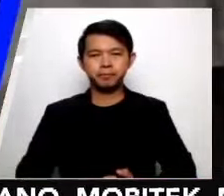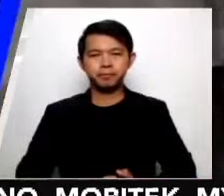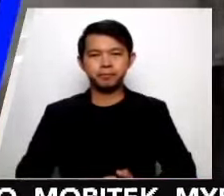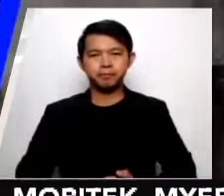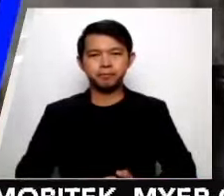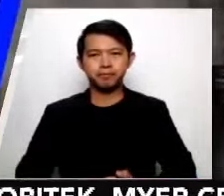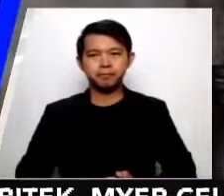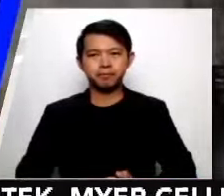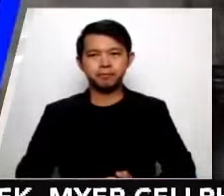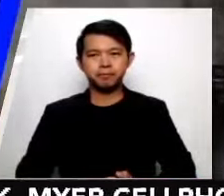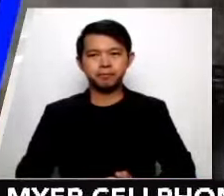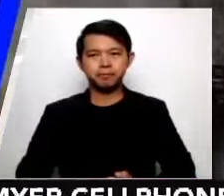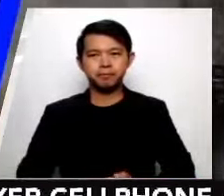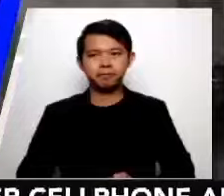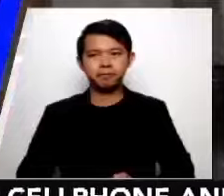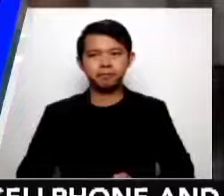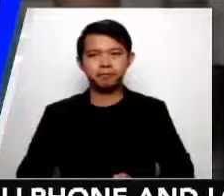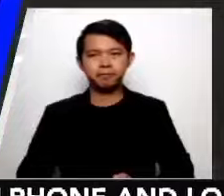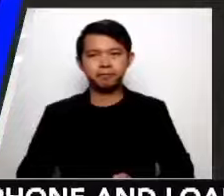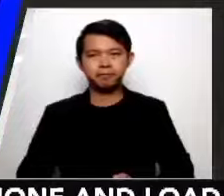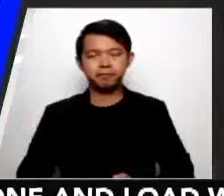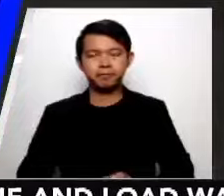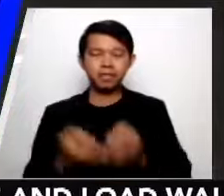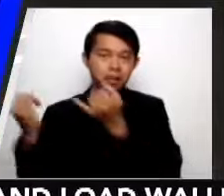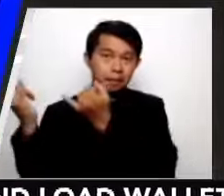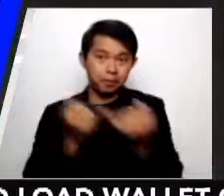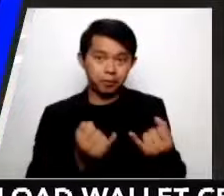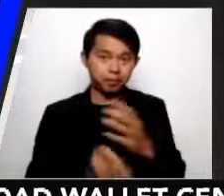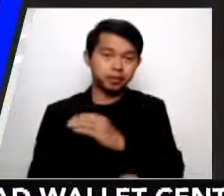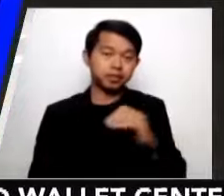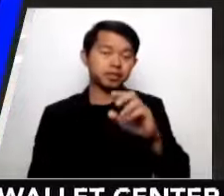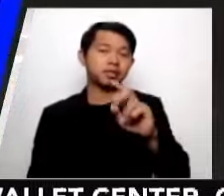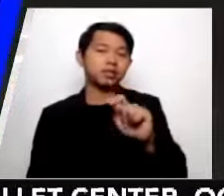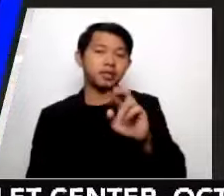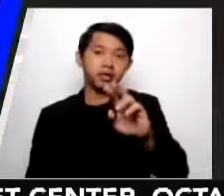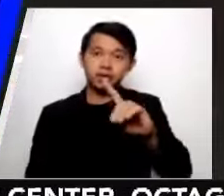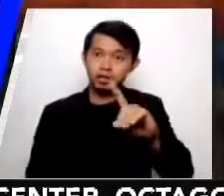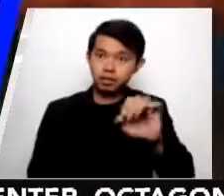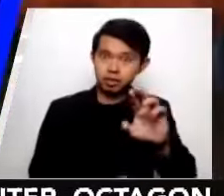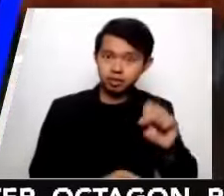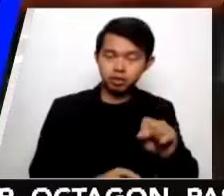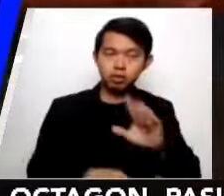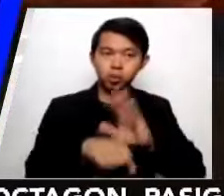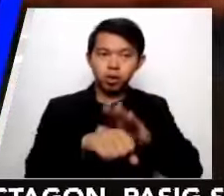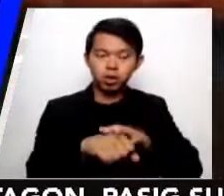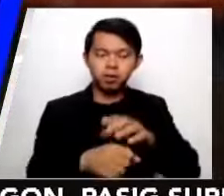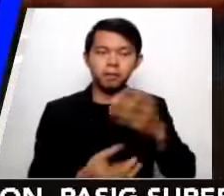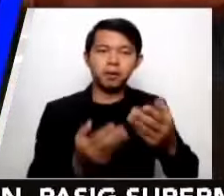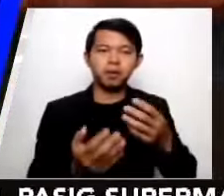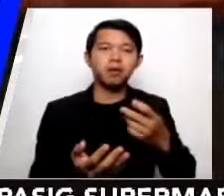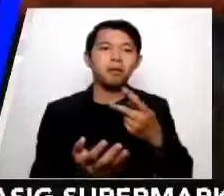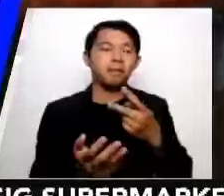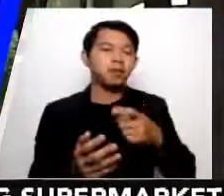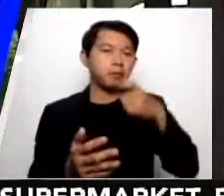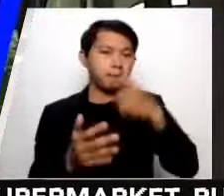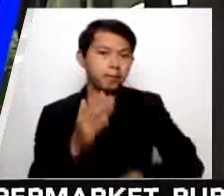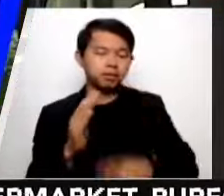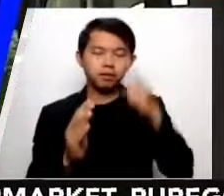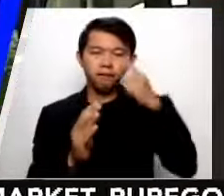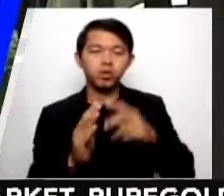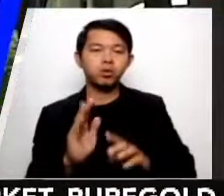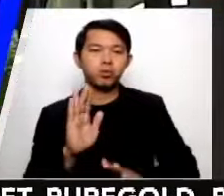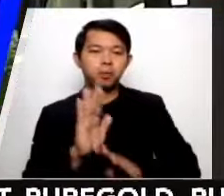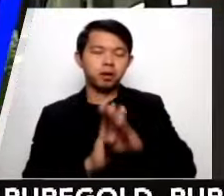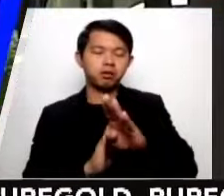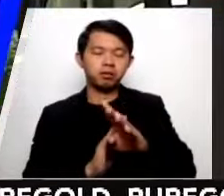Meat Importers and Traders Association o MITA nagbabala ng taas presyo sa karneng baboy dahil sa limitasyong itinakda ng Department